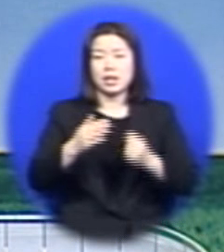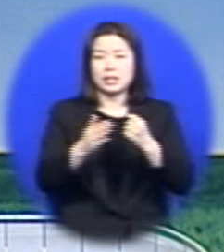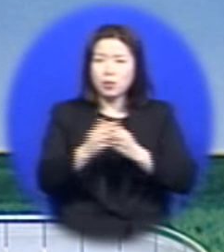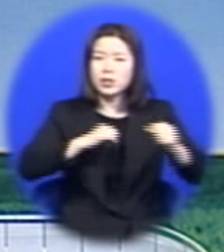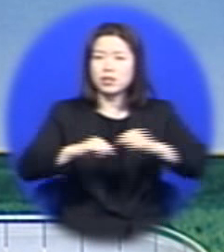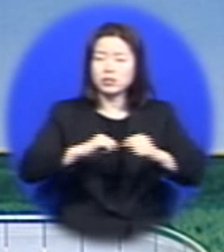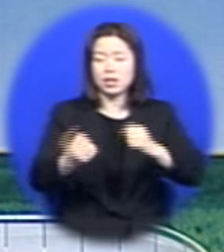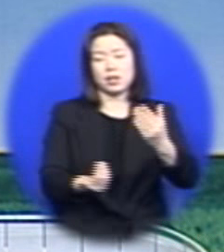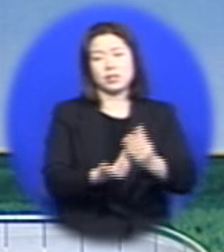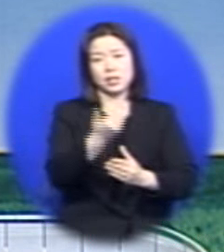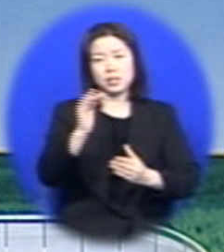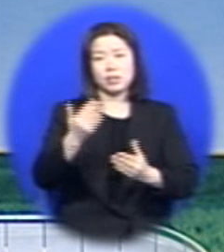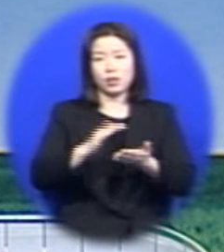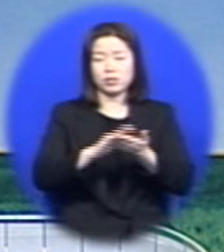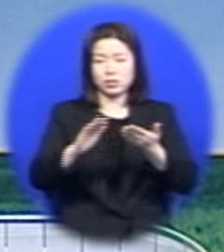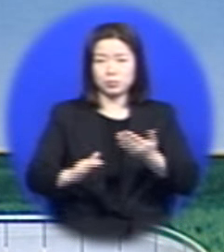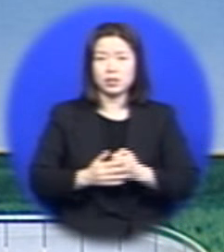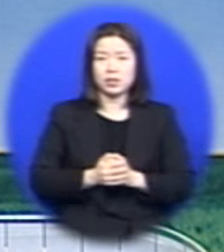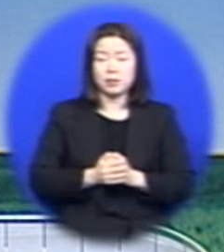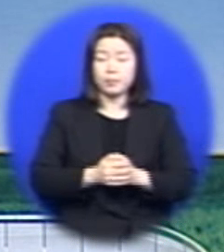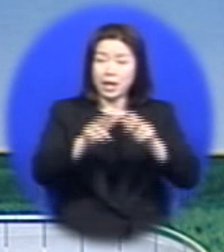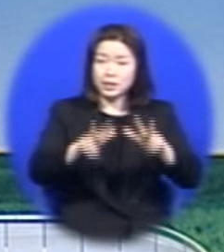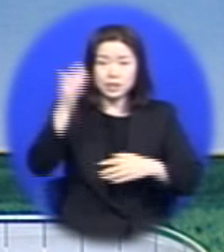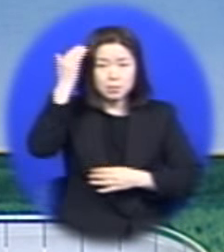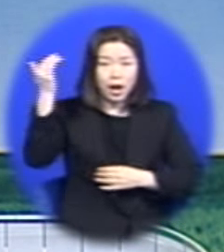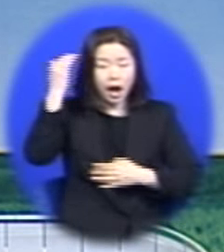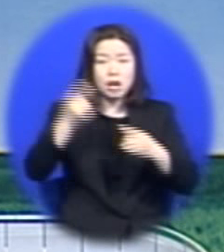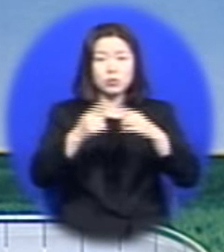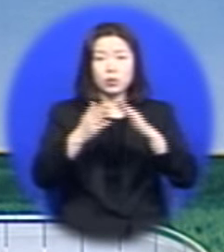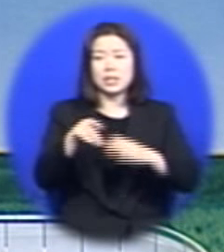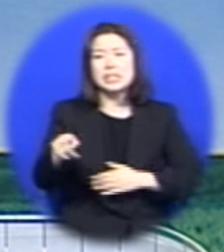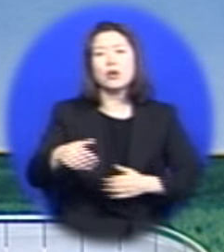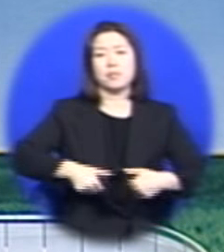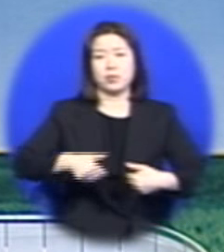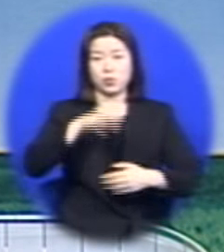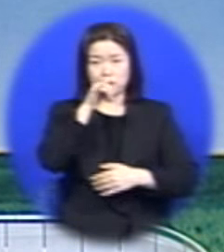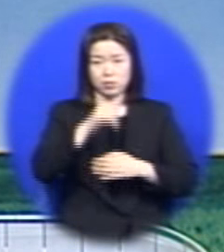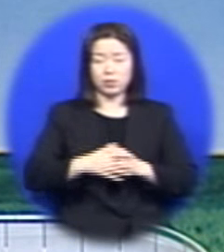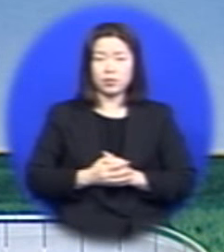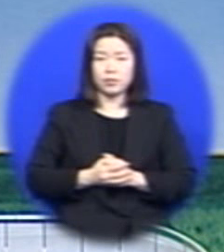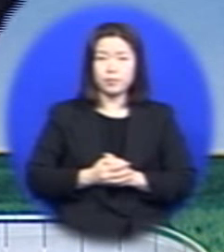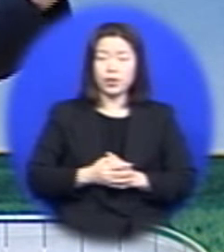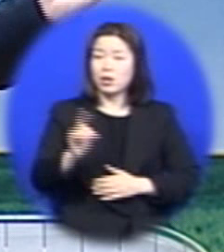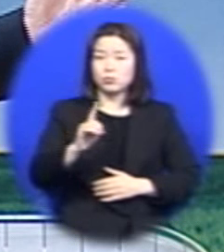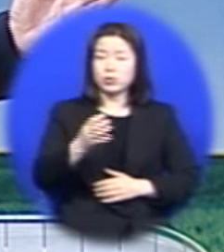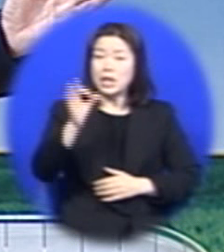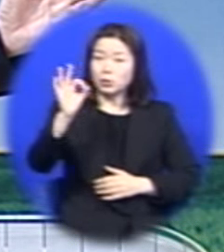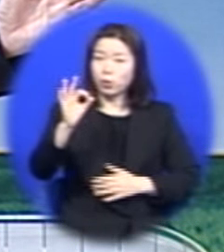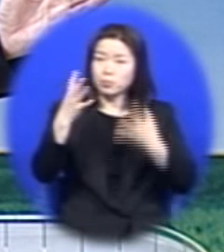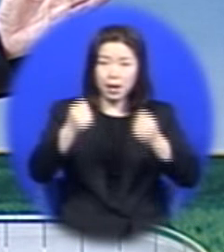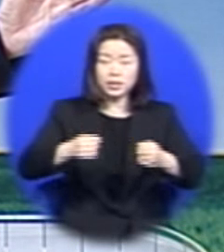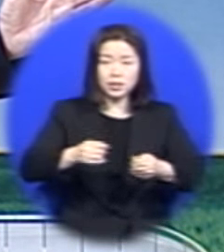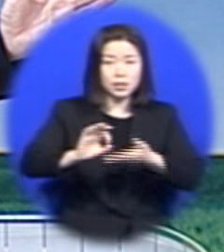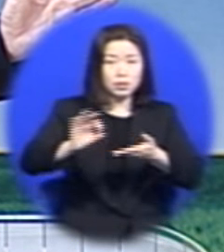일어난 거예요. 여러분, 지금 한국교회에도 바로 이것이 필요해요. 이건 무슨 돈이 특별히 많이 드는